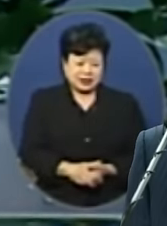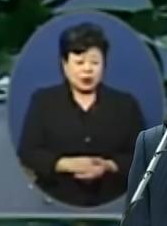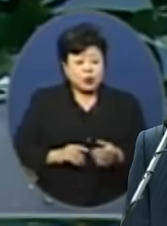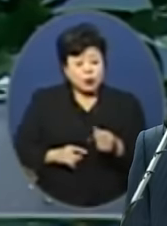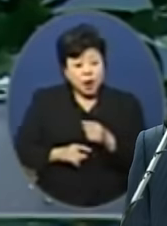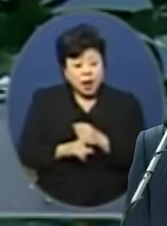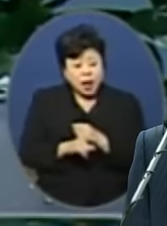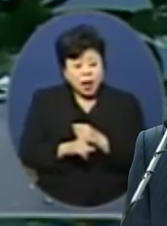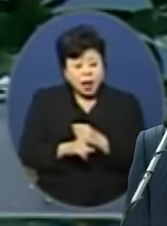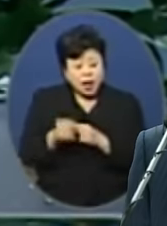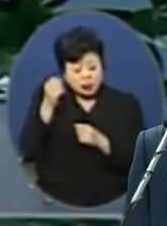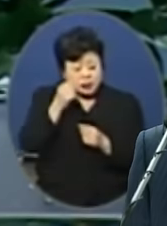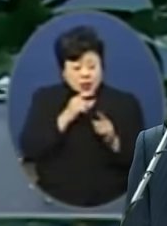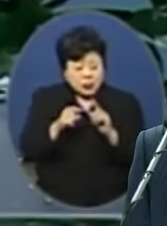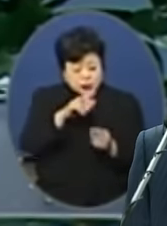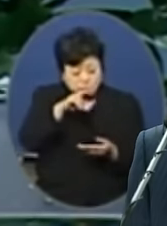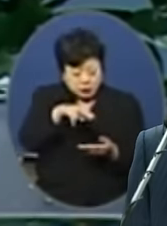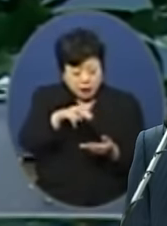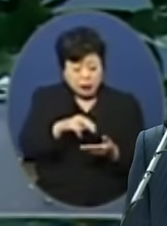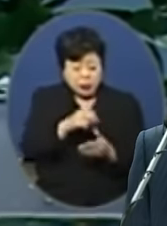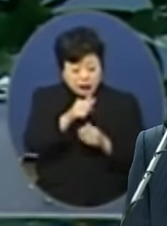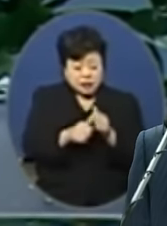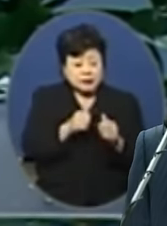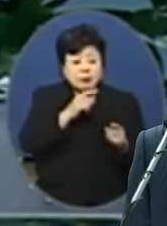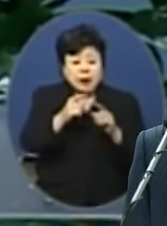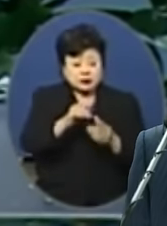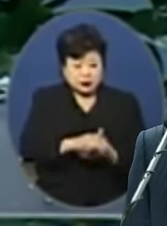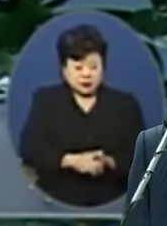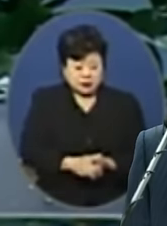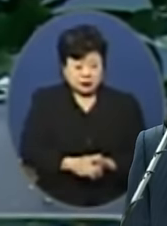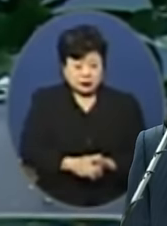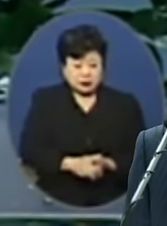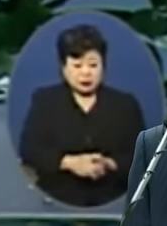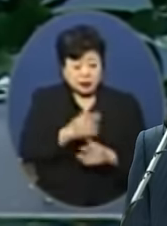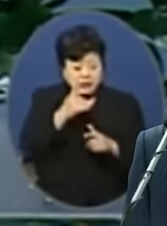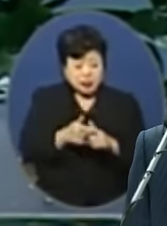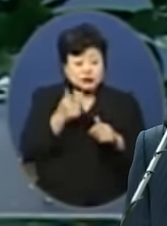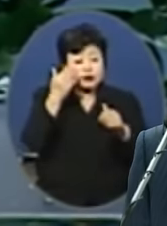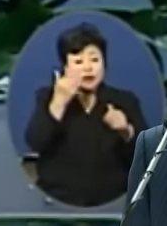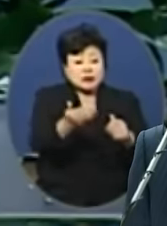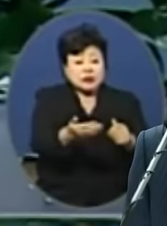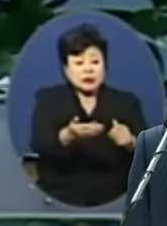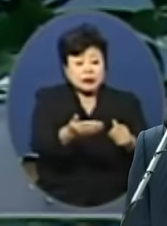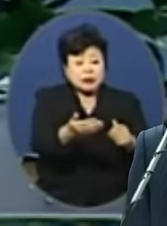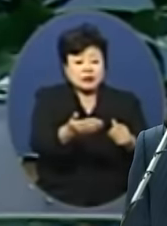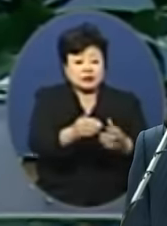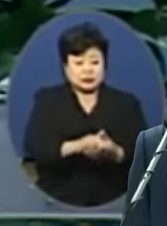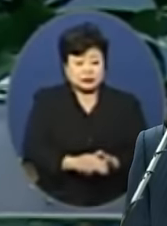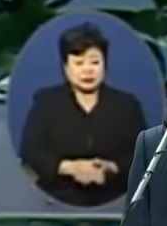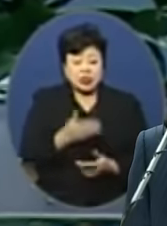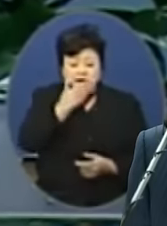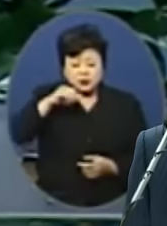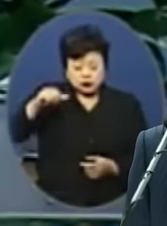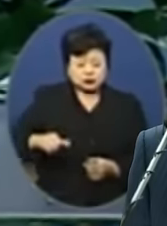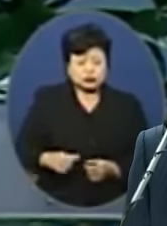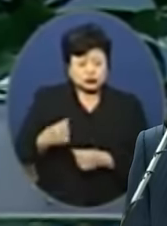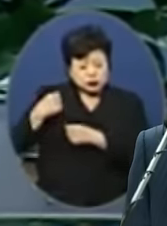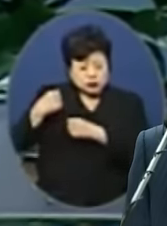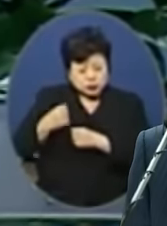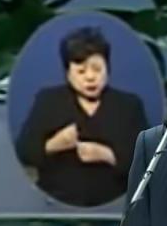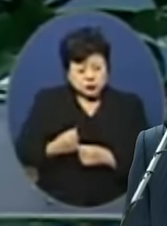왜냐하면 성경에 하나님이 말씀하기를 예수께서 저주를 다